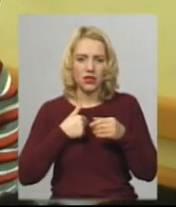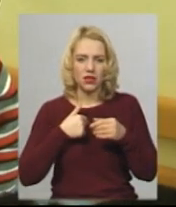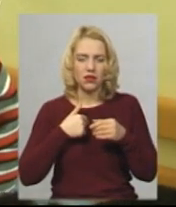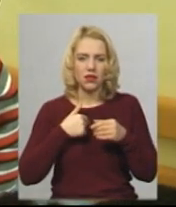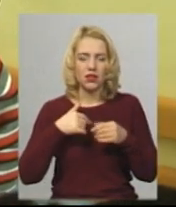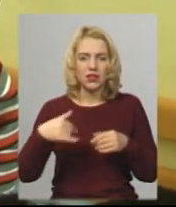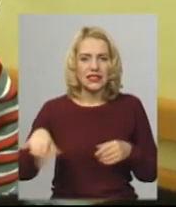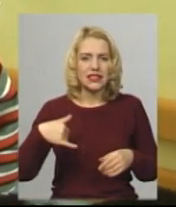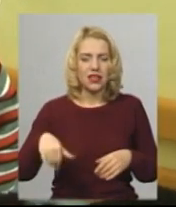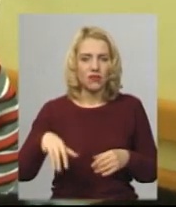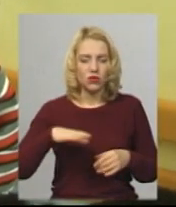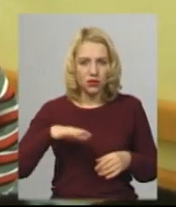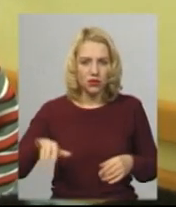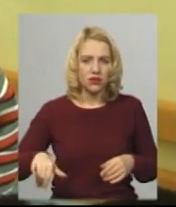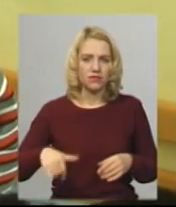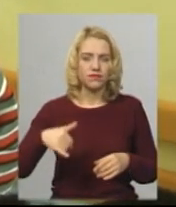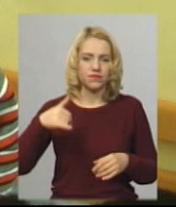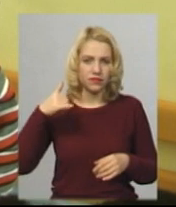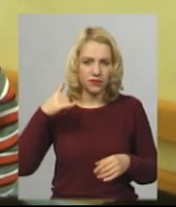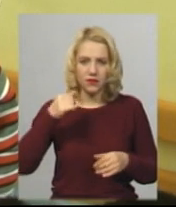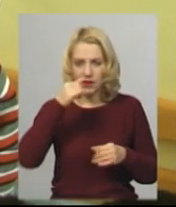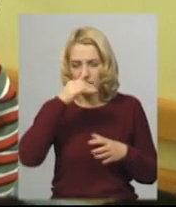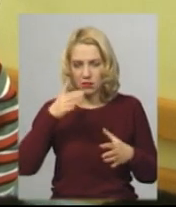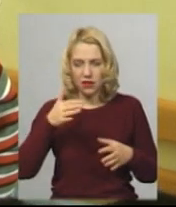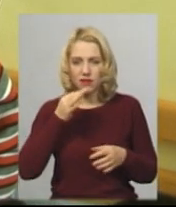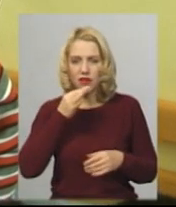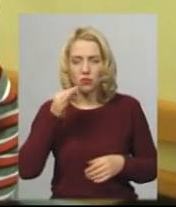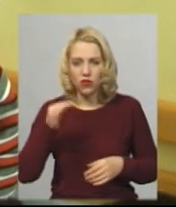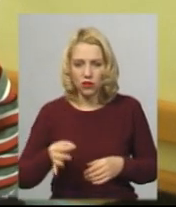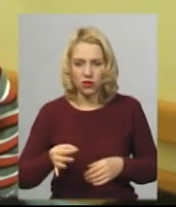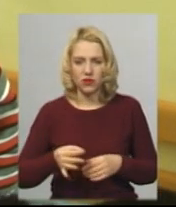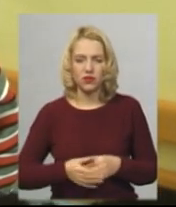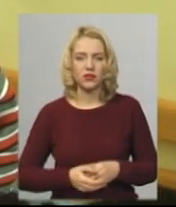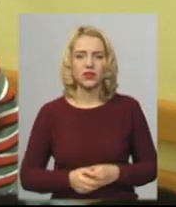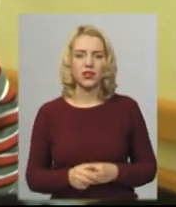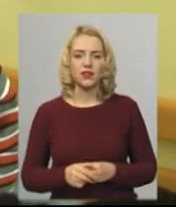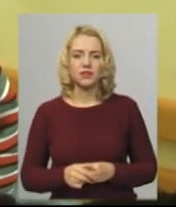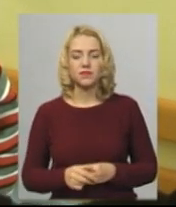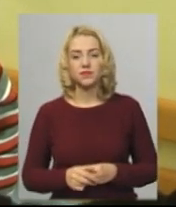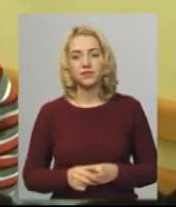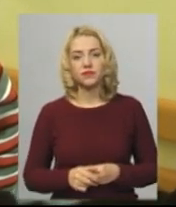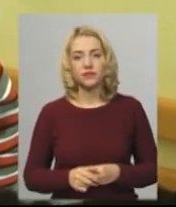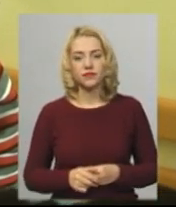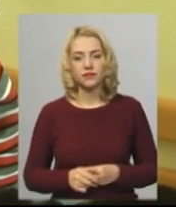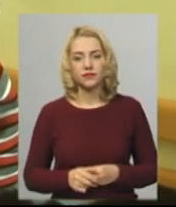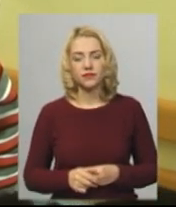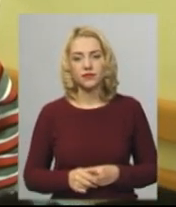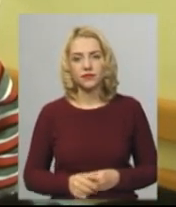зазвонила, телефони не міг відповісти.